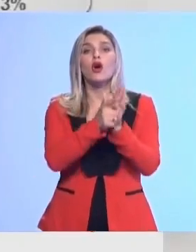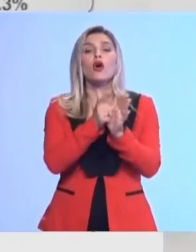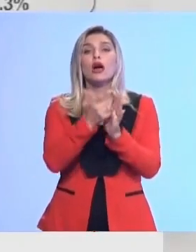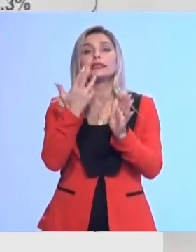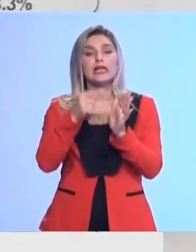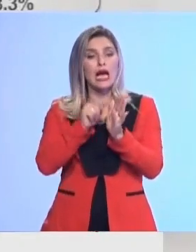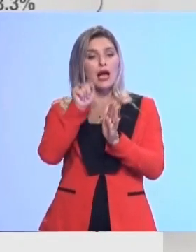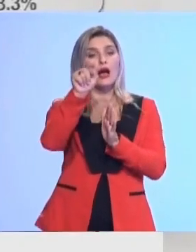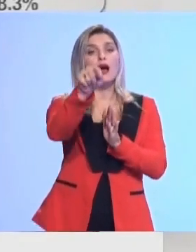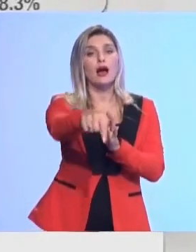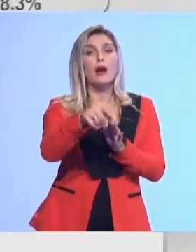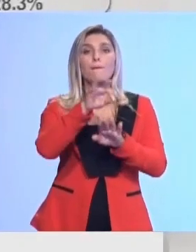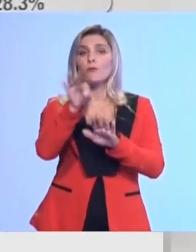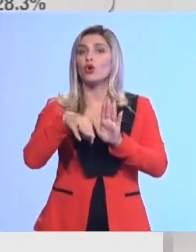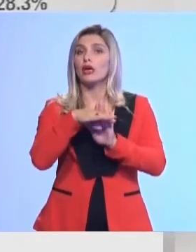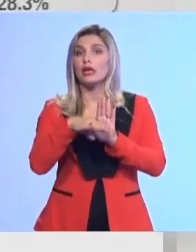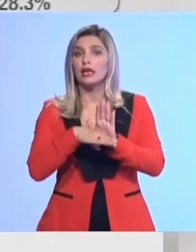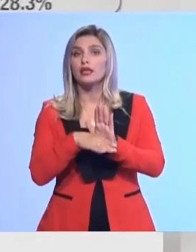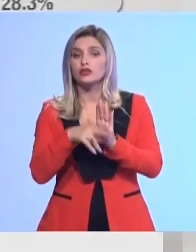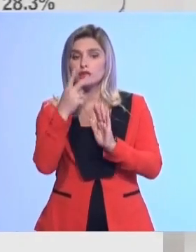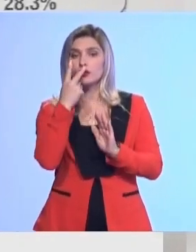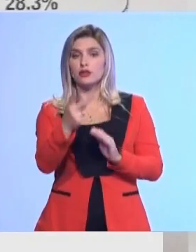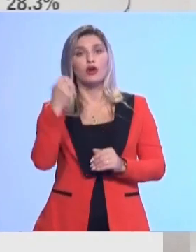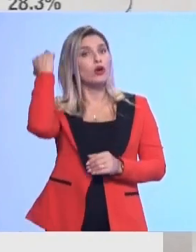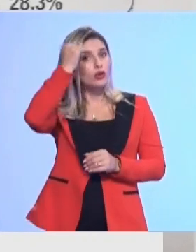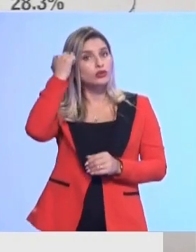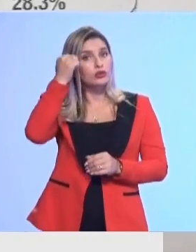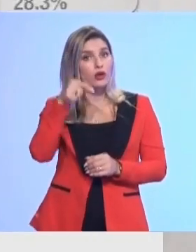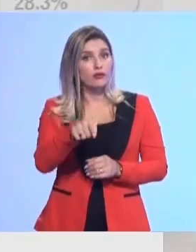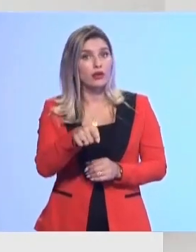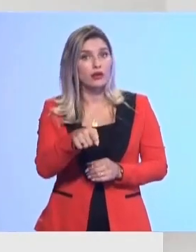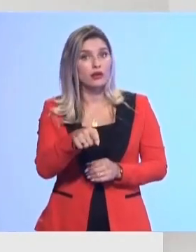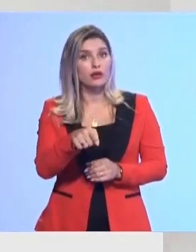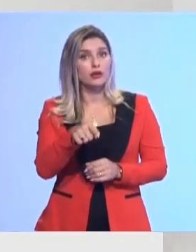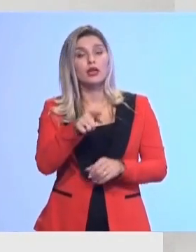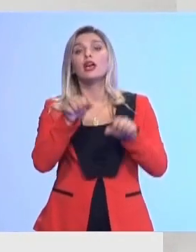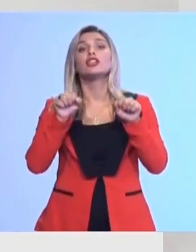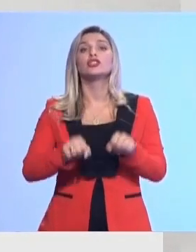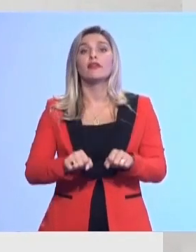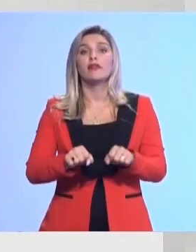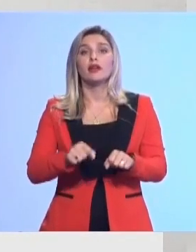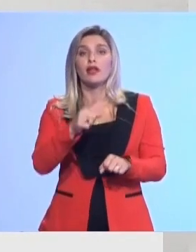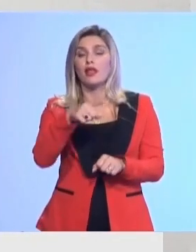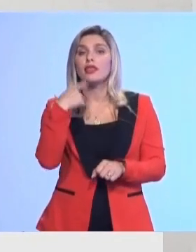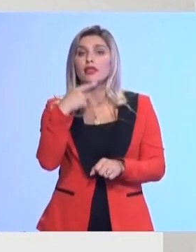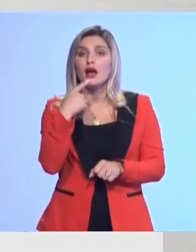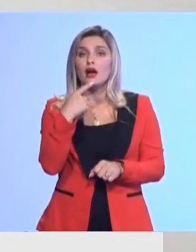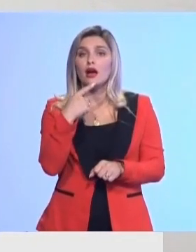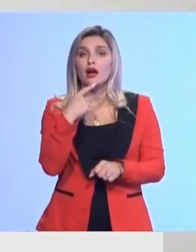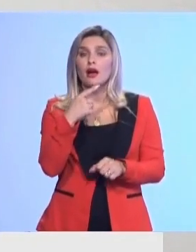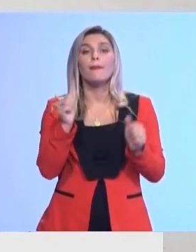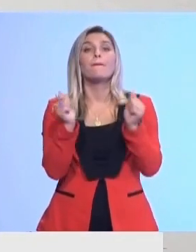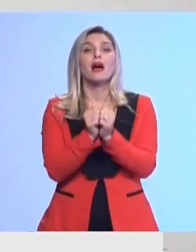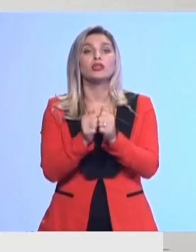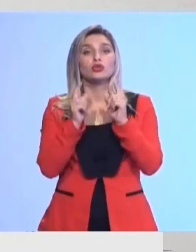optimal projekt ligji i Këshillit Prokurial të Kosovës. Qeveria duhet të, qeveria së bashku